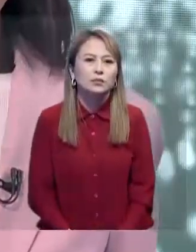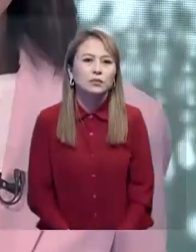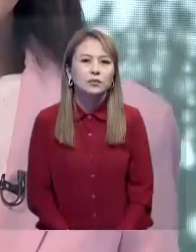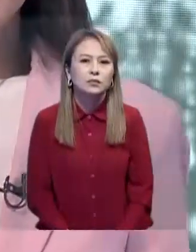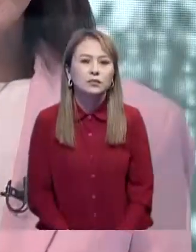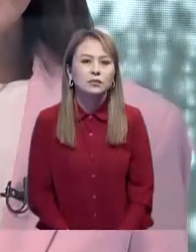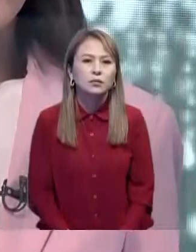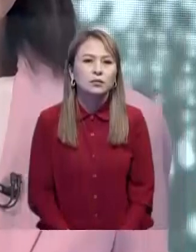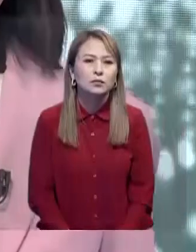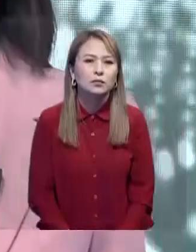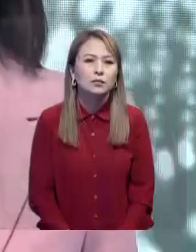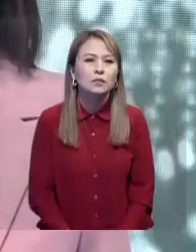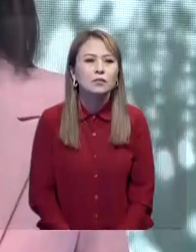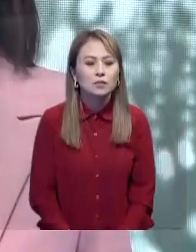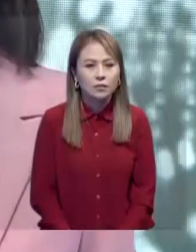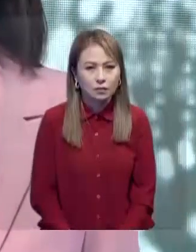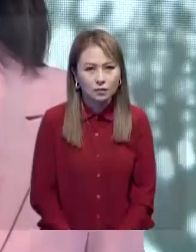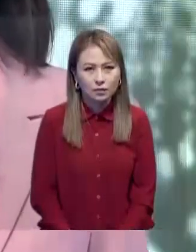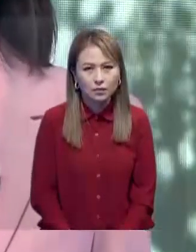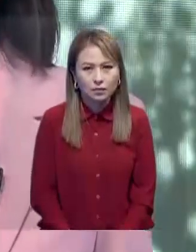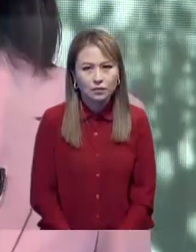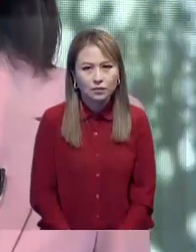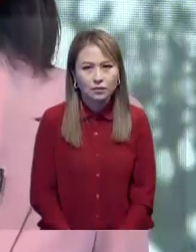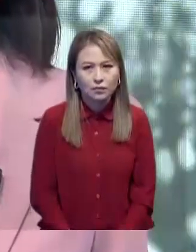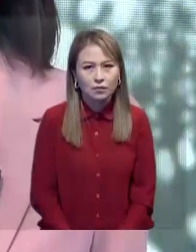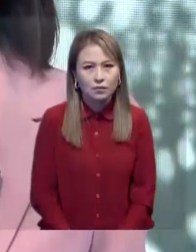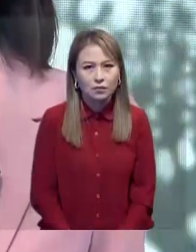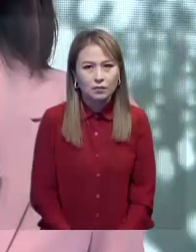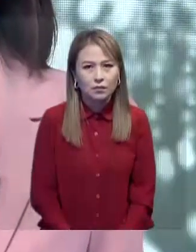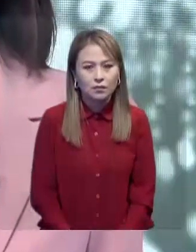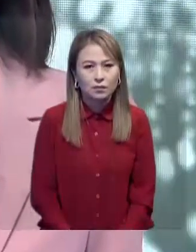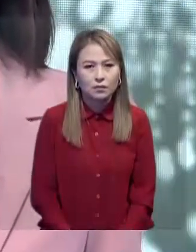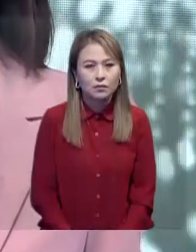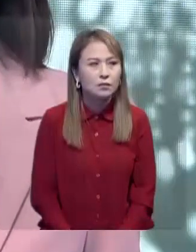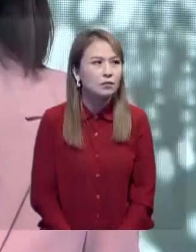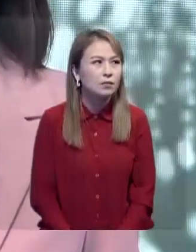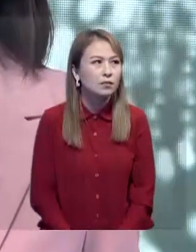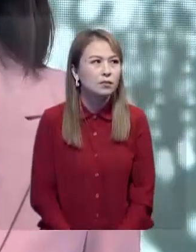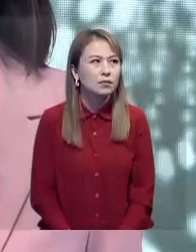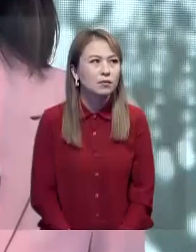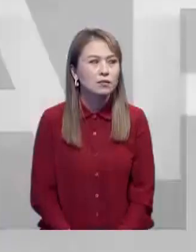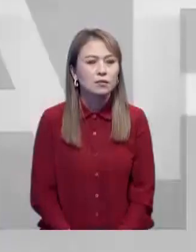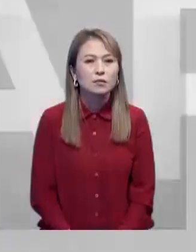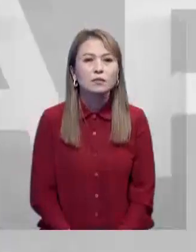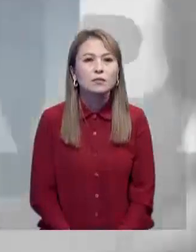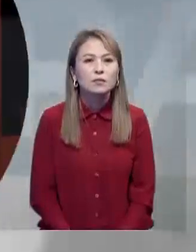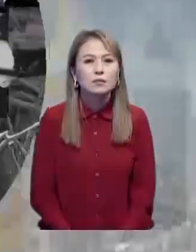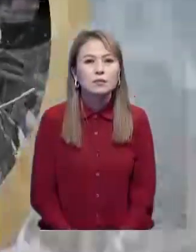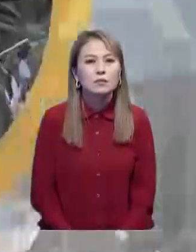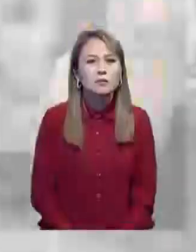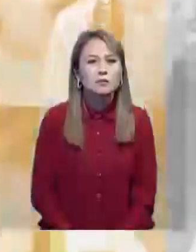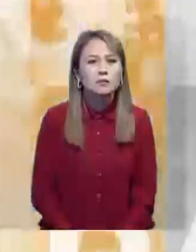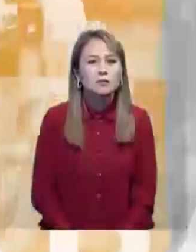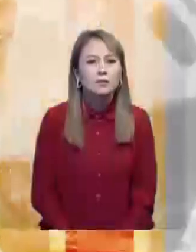өзіңізде. Израиль мен Хамас арасындағы соңғы ақпаратты жеткізген Фариза Жалғанаева болатын, ал біз жалғастырамыз.